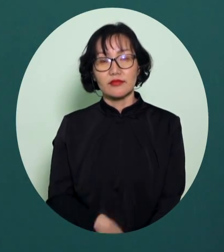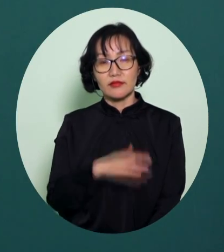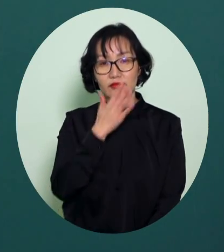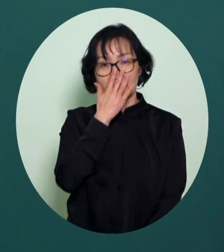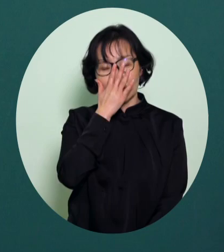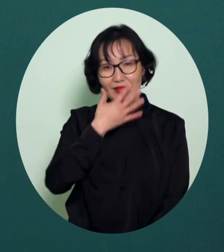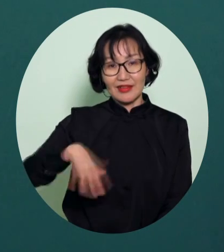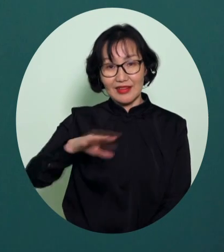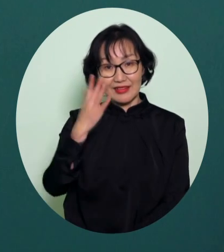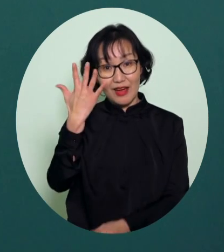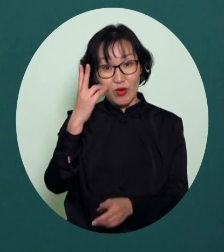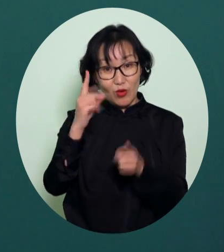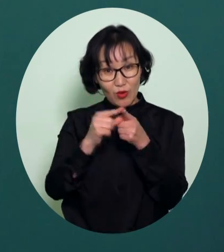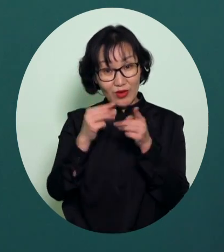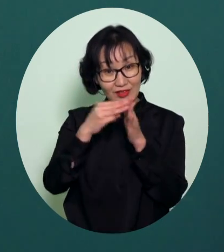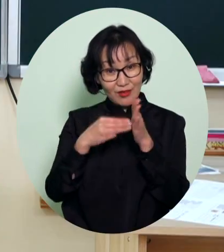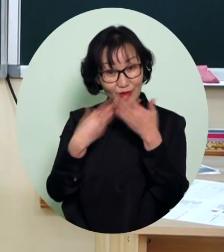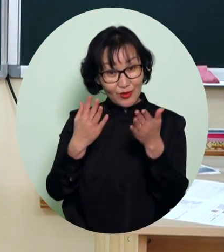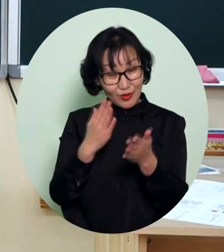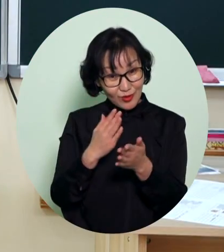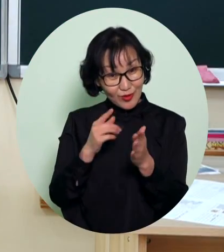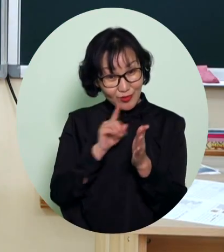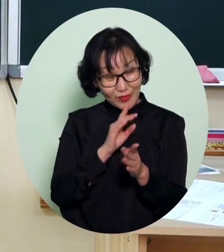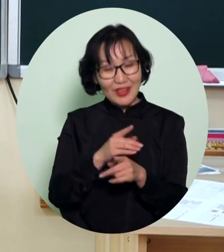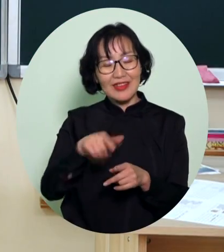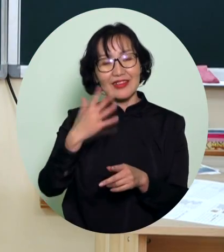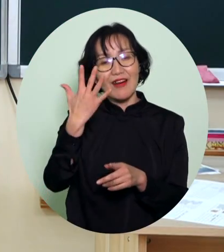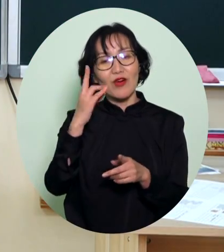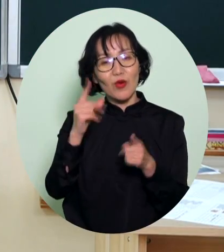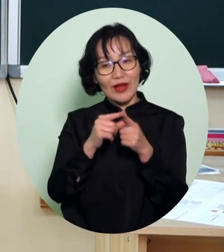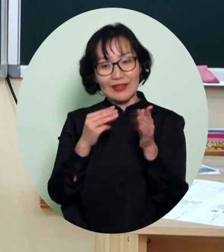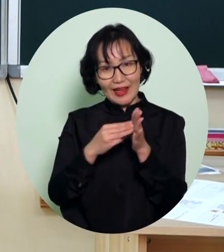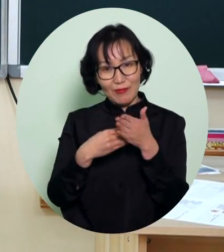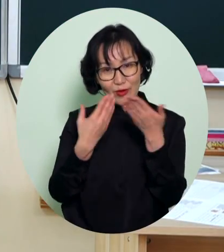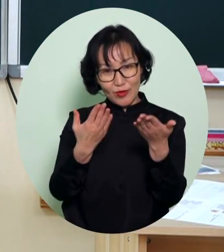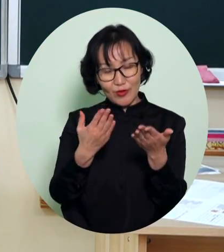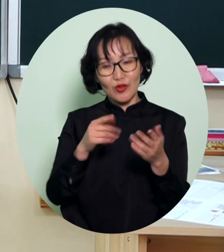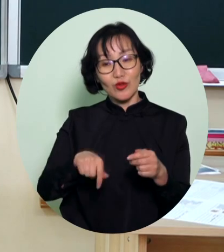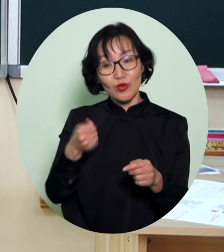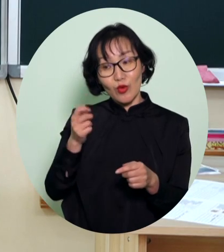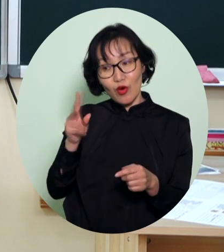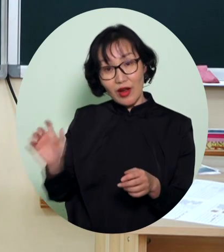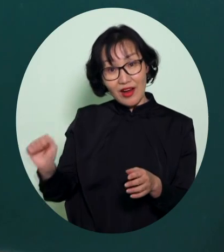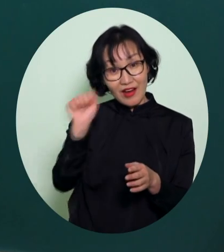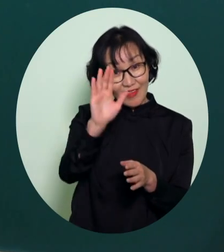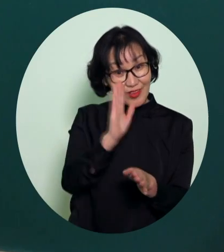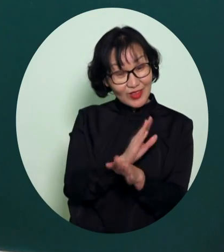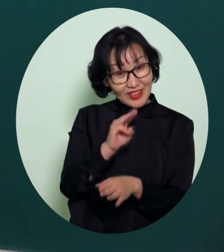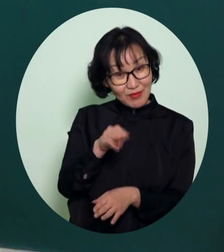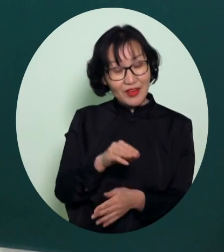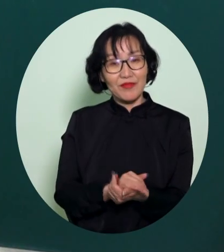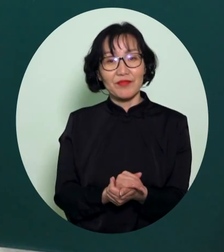За бид нар сая 5 үгийг тайлбарлсан. Шүлгийнхэн гол утга санааг ойлгохын тулд 5 үгийг тайлбарлалаа. Дөлхүүр үгээ олж